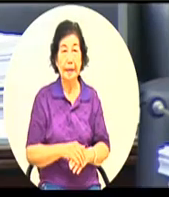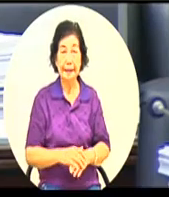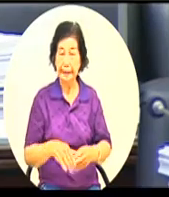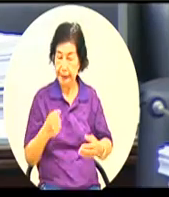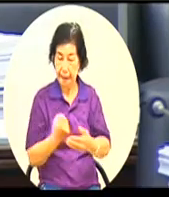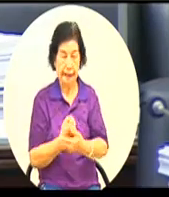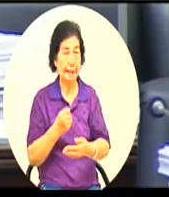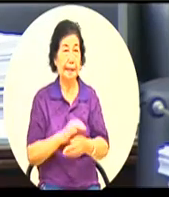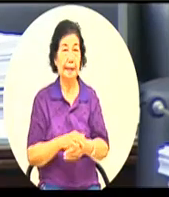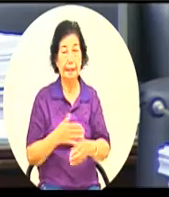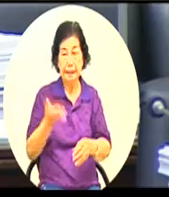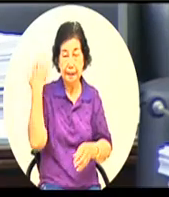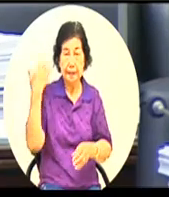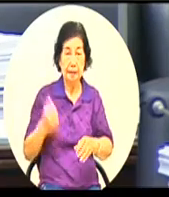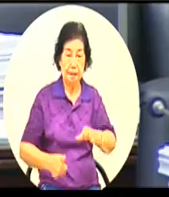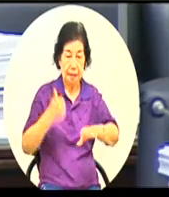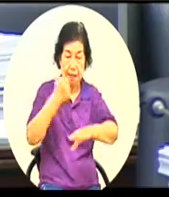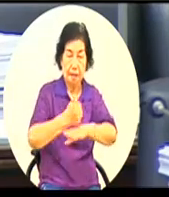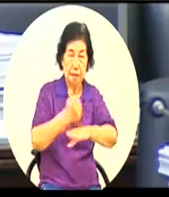耐，